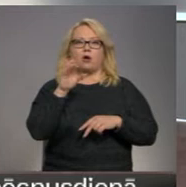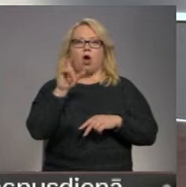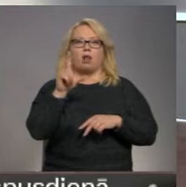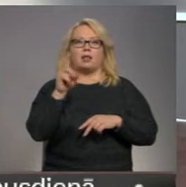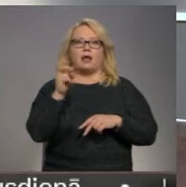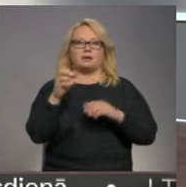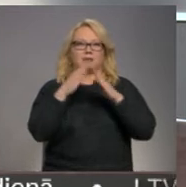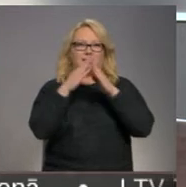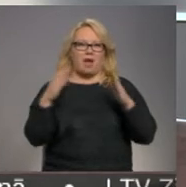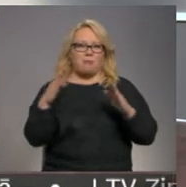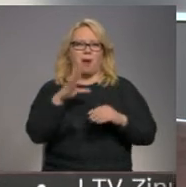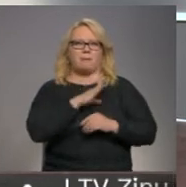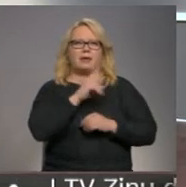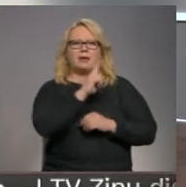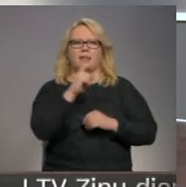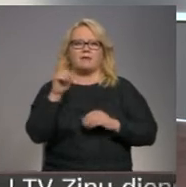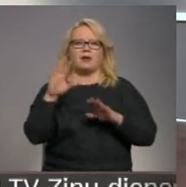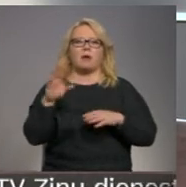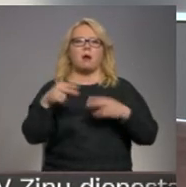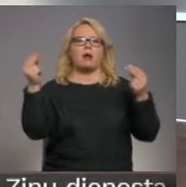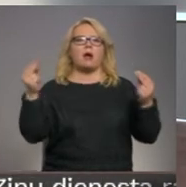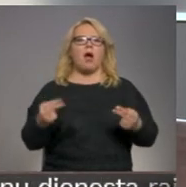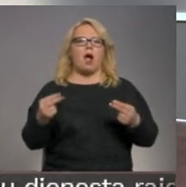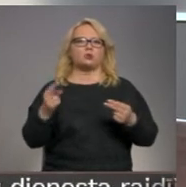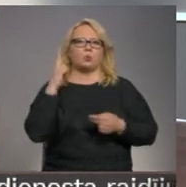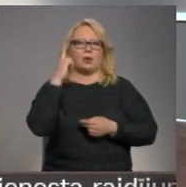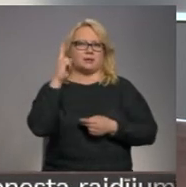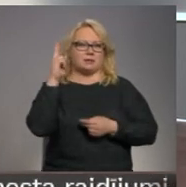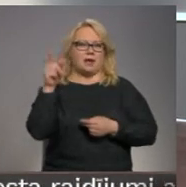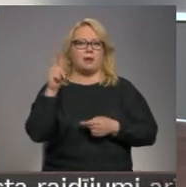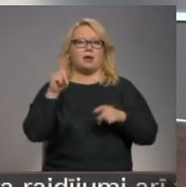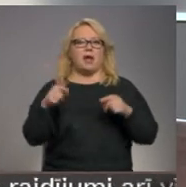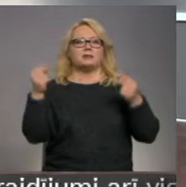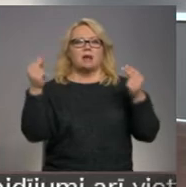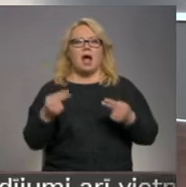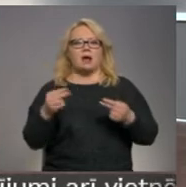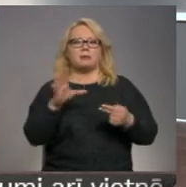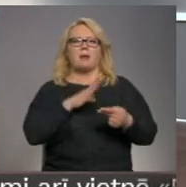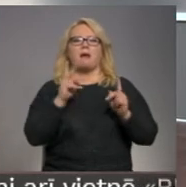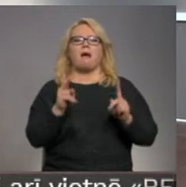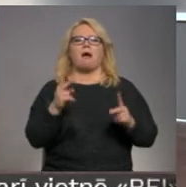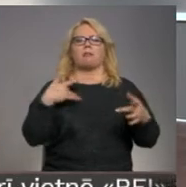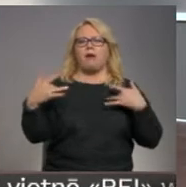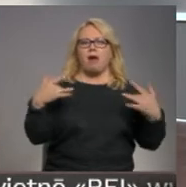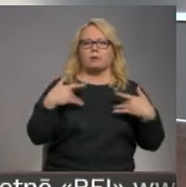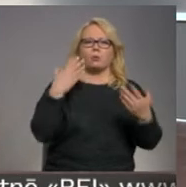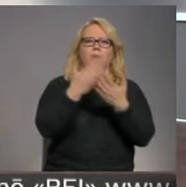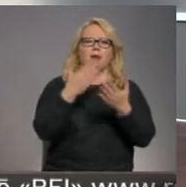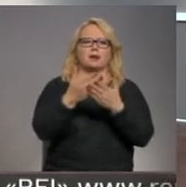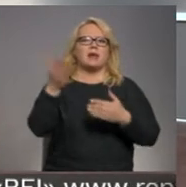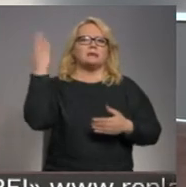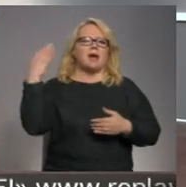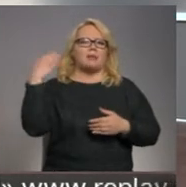sajiet namā, ikvienam bija iespēja kļūt par kāzu lieciniekiem, lai gan šoreiz kāzas bija kā teātra spēle, kurā atspoguļot senās